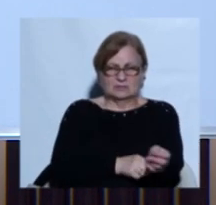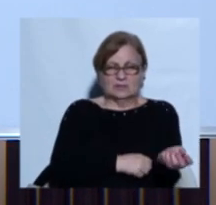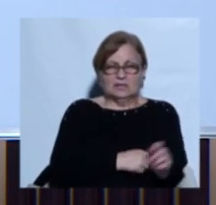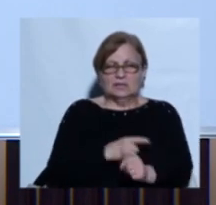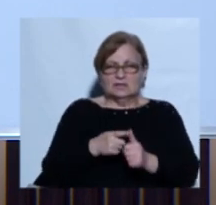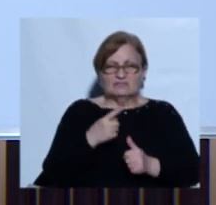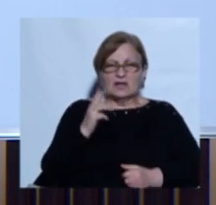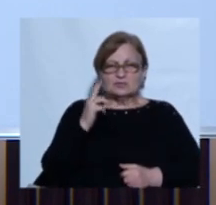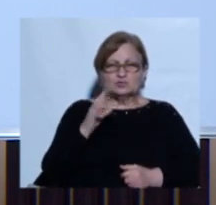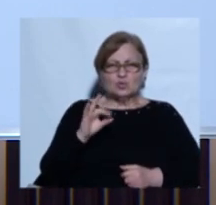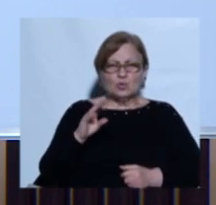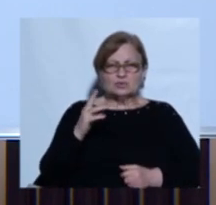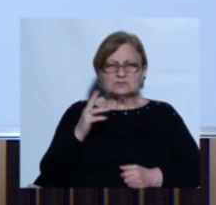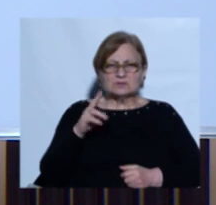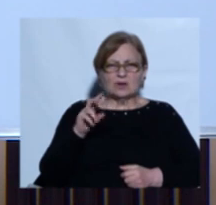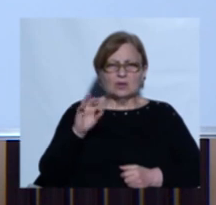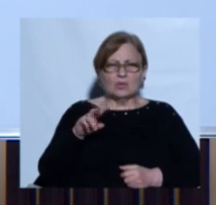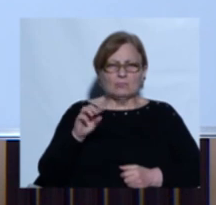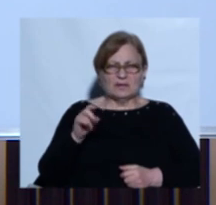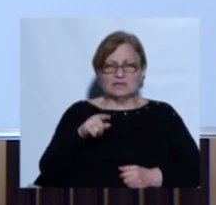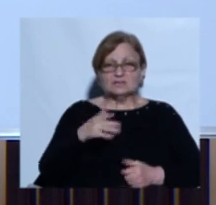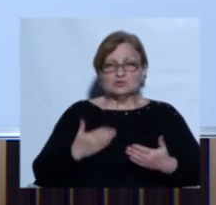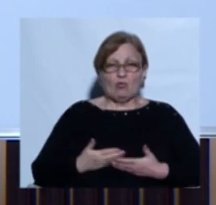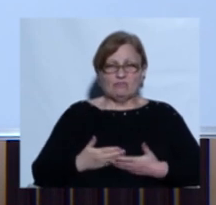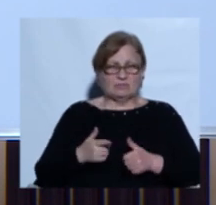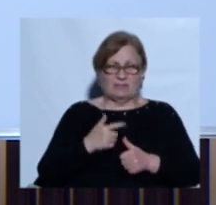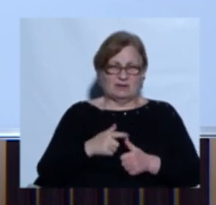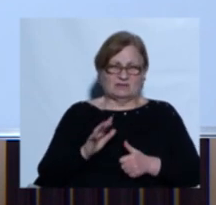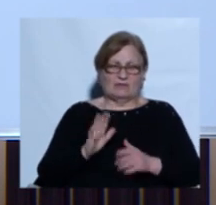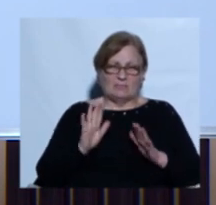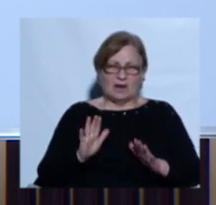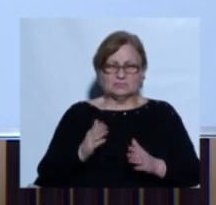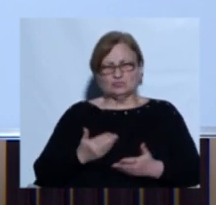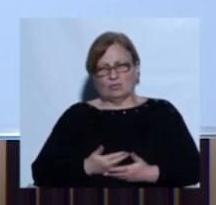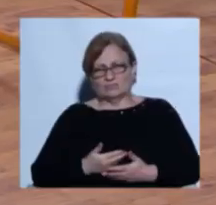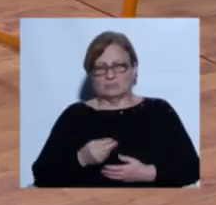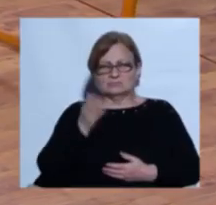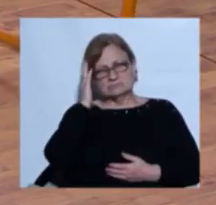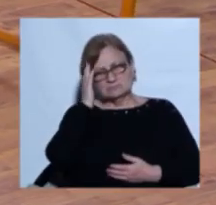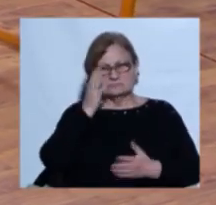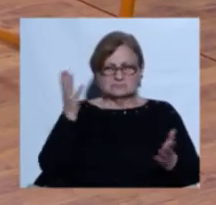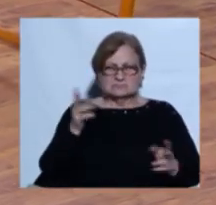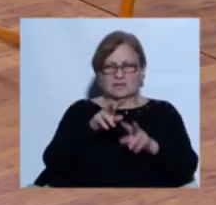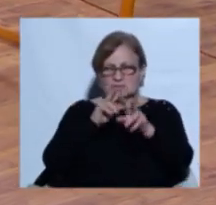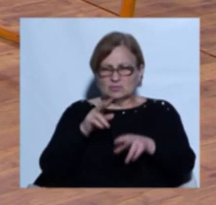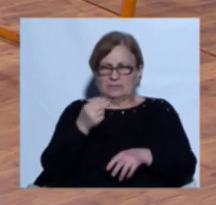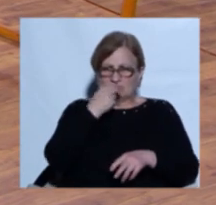ცოცხლობენ ჩვეულებრივი სიცოცხლით და ცხოვრებას ნამდვილად ნაკლებად ვუწოდებდი მათ ყოფას,